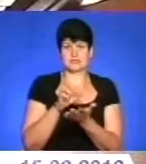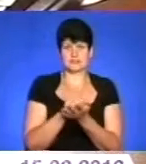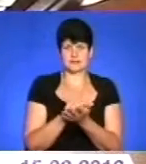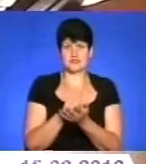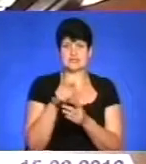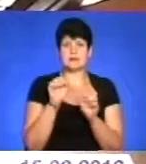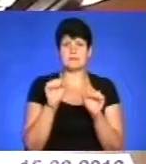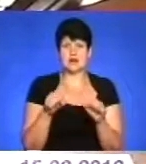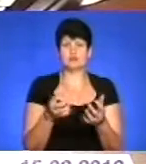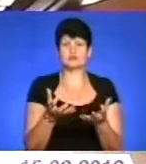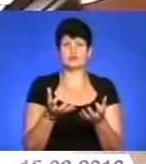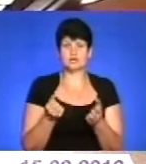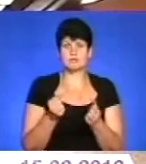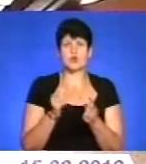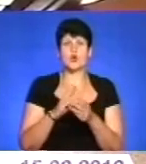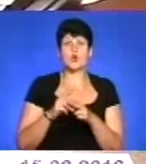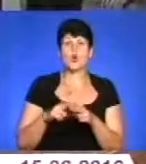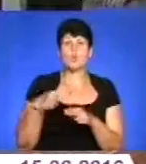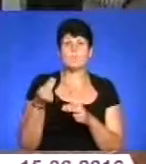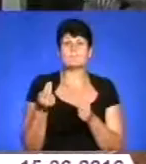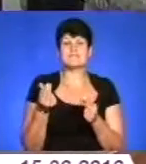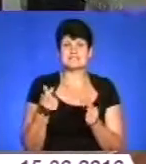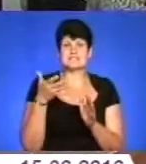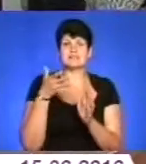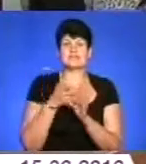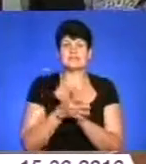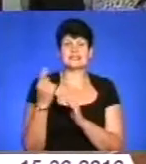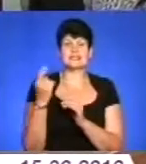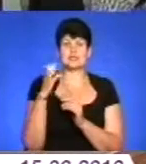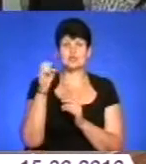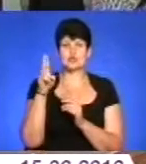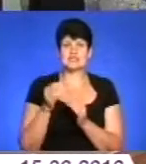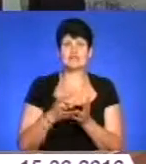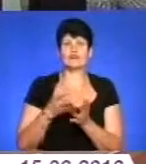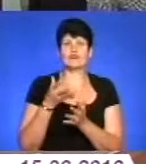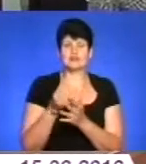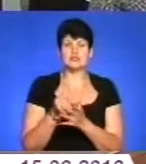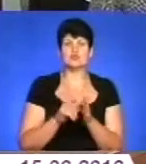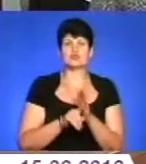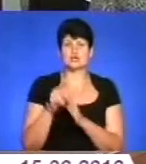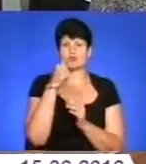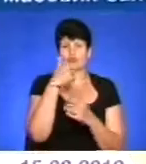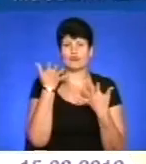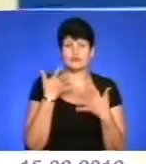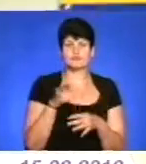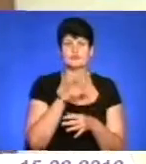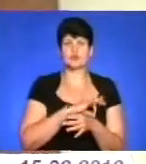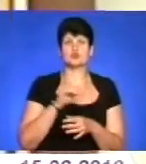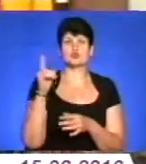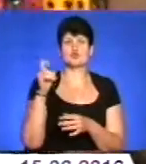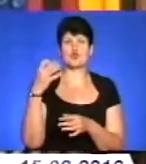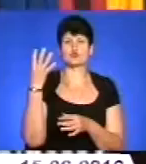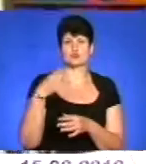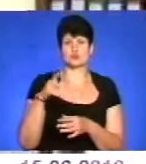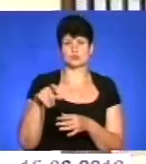них правом на отримання компенсації витрат у розмірі єдиного соціального внеску з початку року вже скористалося 140